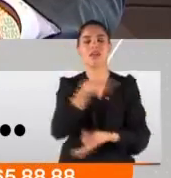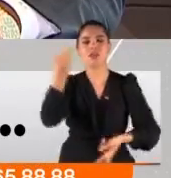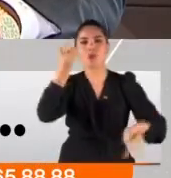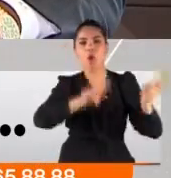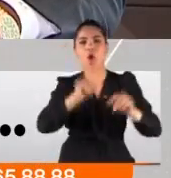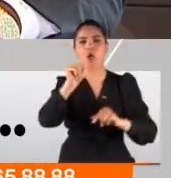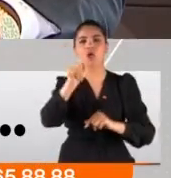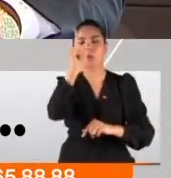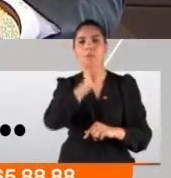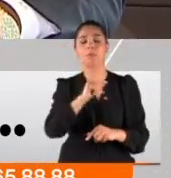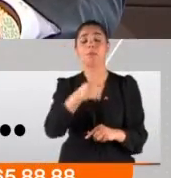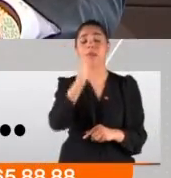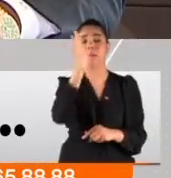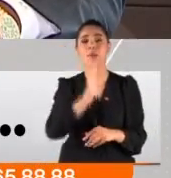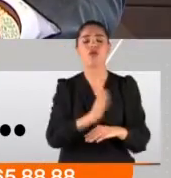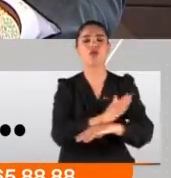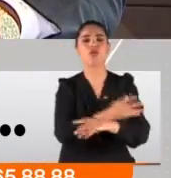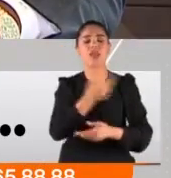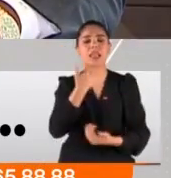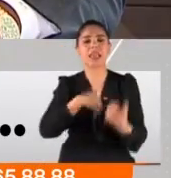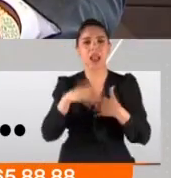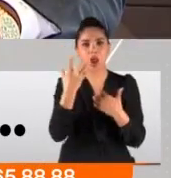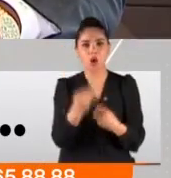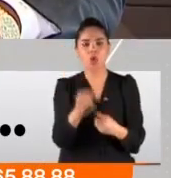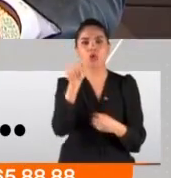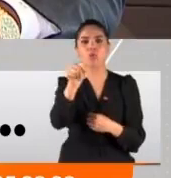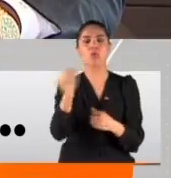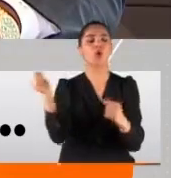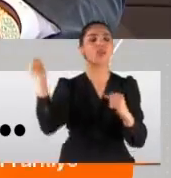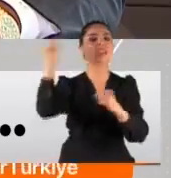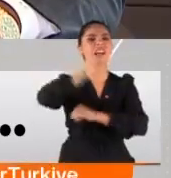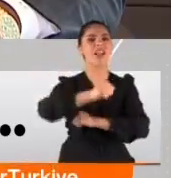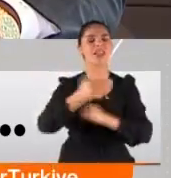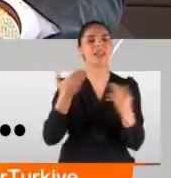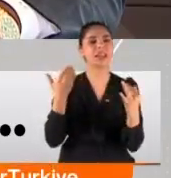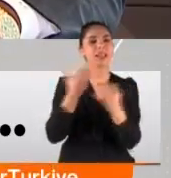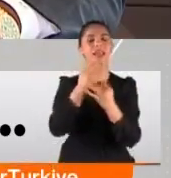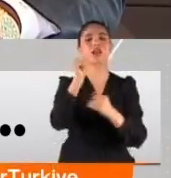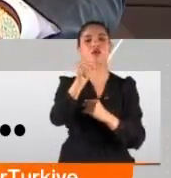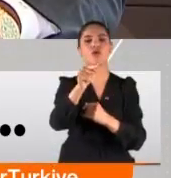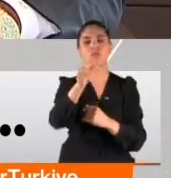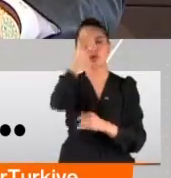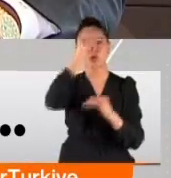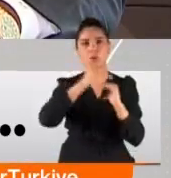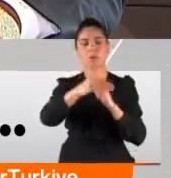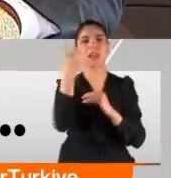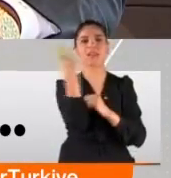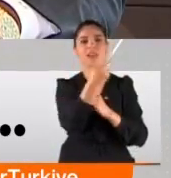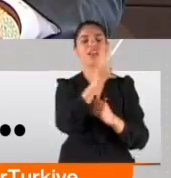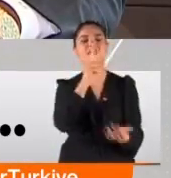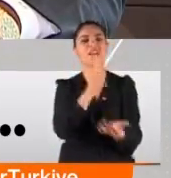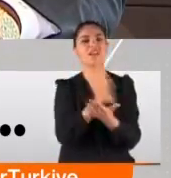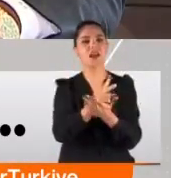düştüğü, 1500 vatandaşımızın yaralandığı bu kanlı ihanet girişimi yüce Türk milleti tarafından